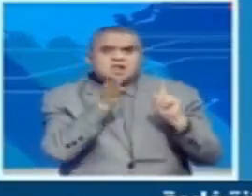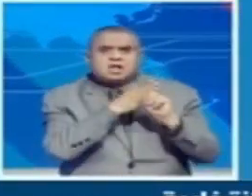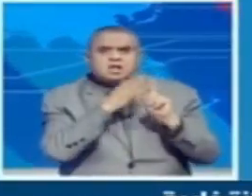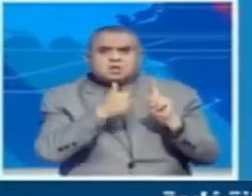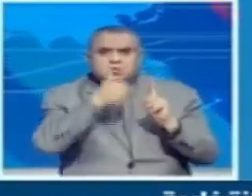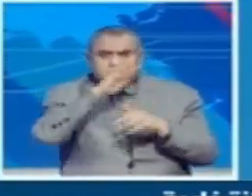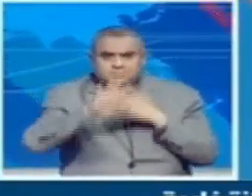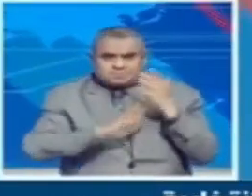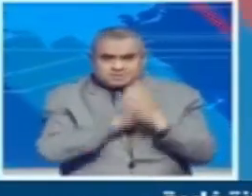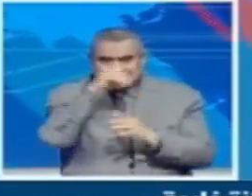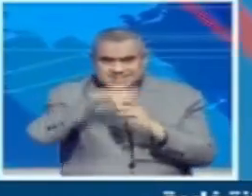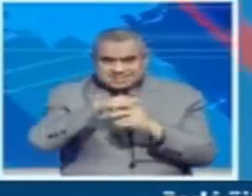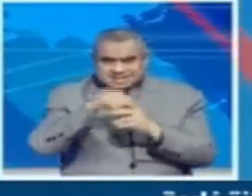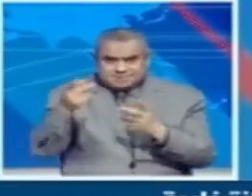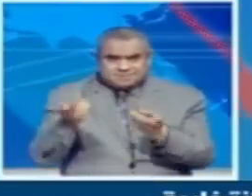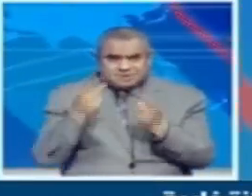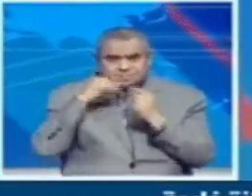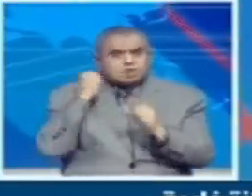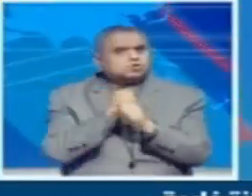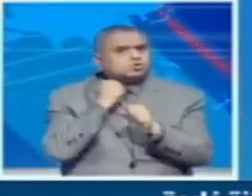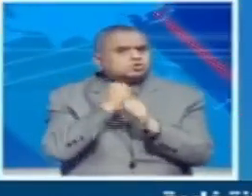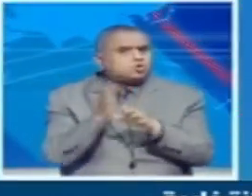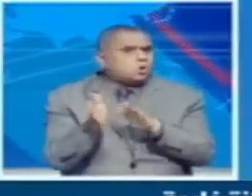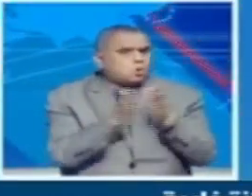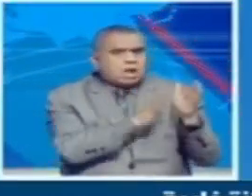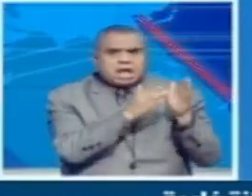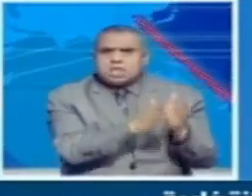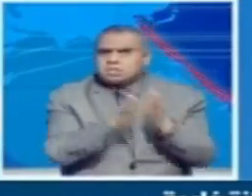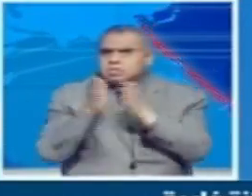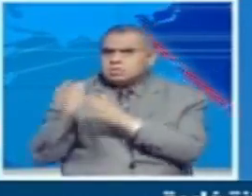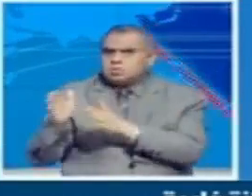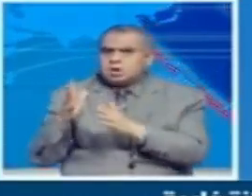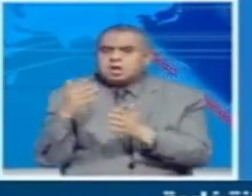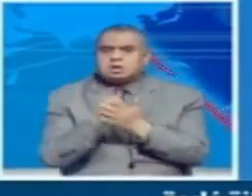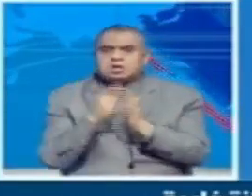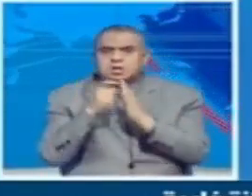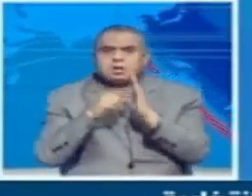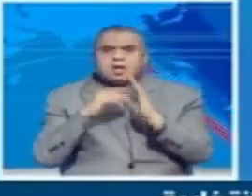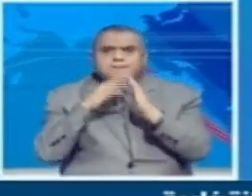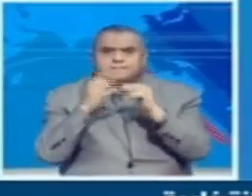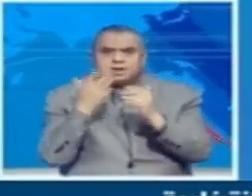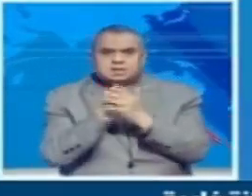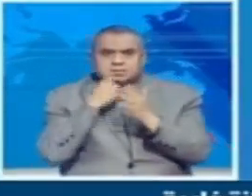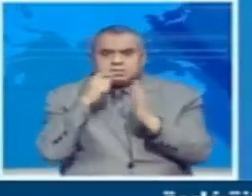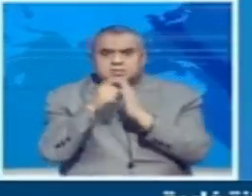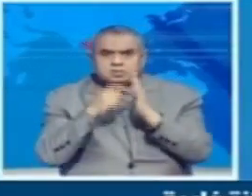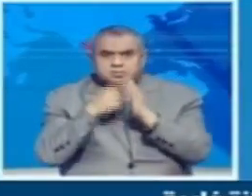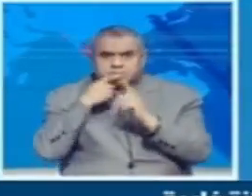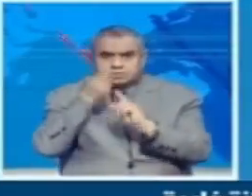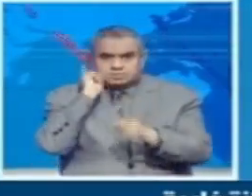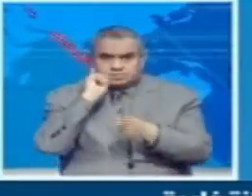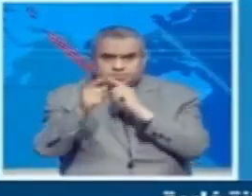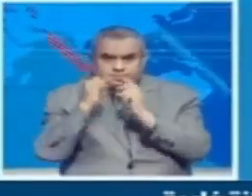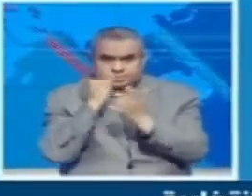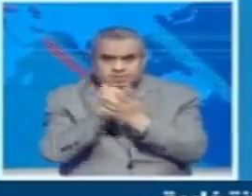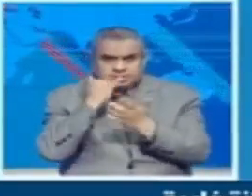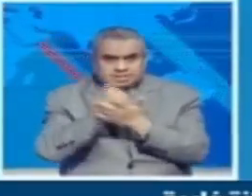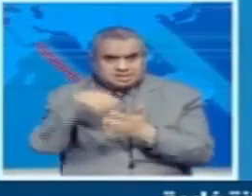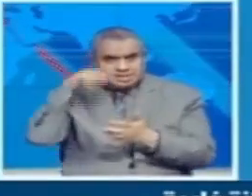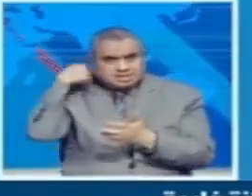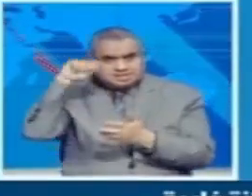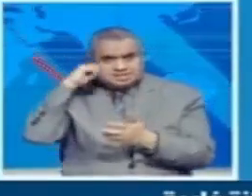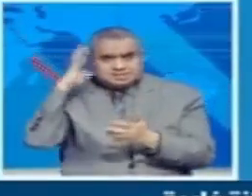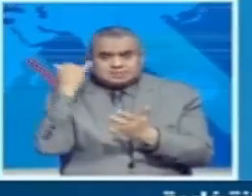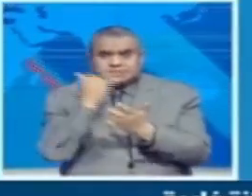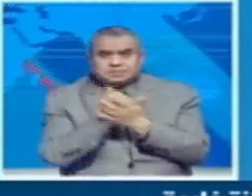قضية انتخابية، وإنما هي قضية محورية بالنسبة لمصر، مشيرا إلى أنه صدر توجيه من المرشح الرئاسي